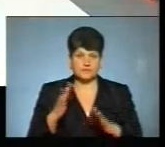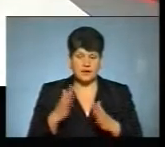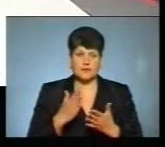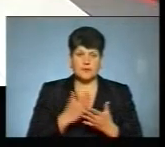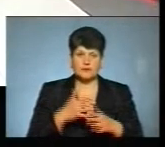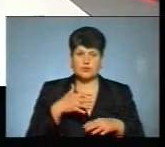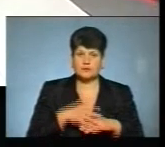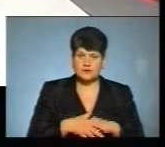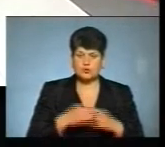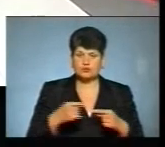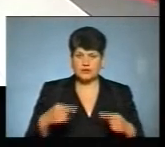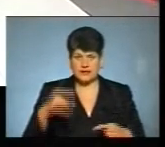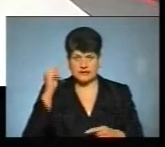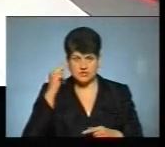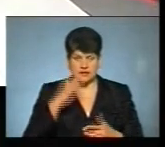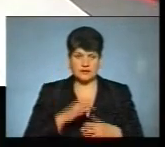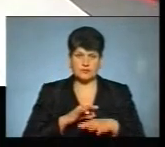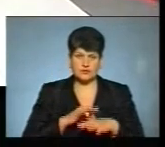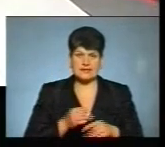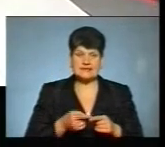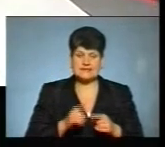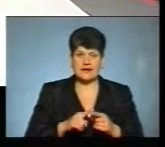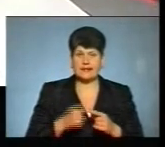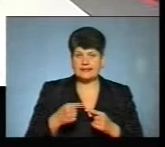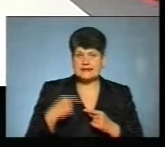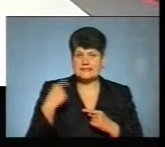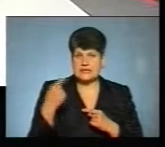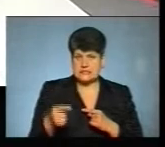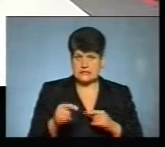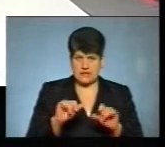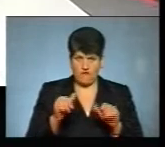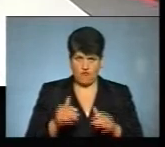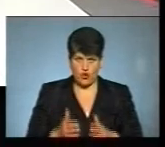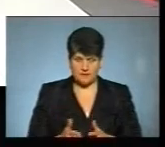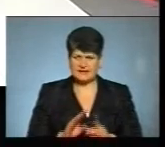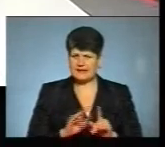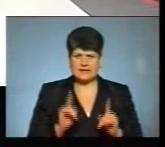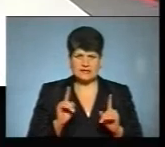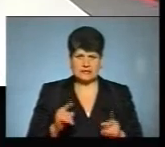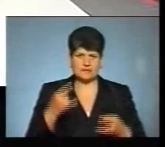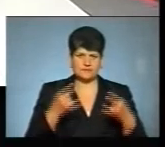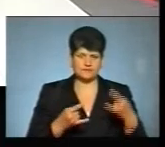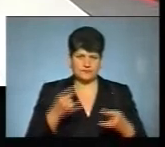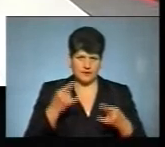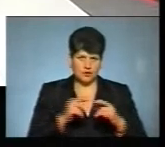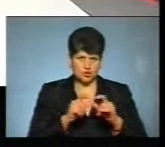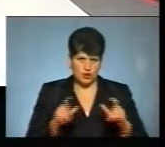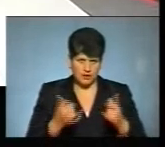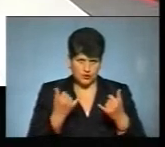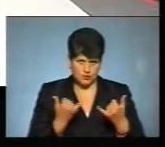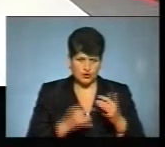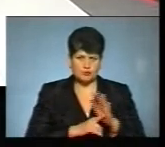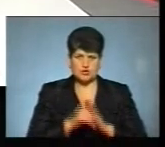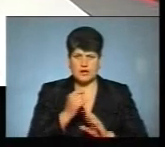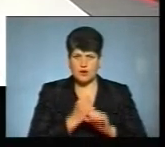що будь-яке навчання, яке сьогодні проходить, це є дистанційна форма. Не тільки онлайн-школа, яка сьогодні розпочала свою